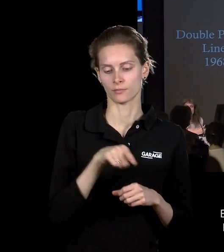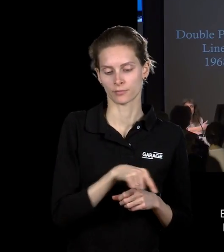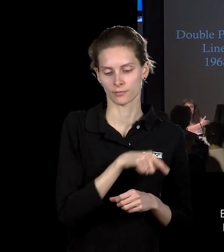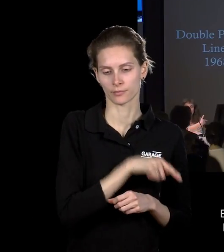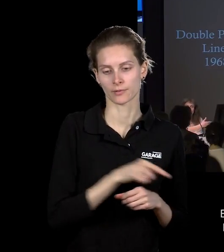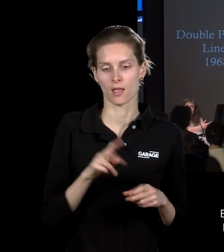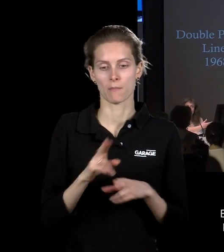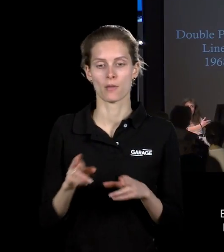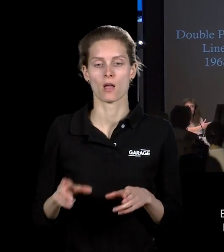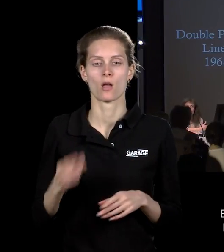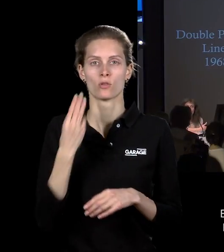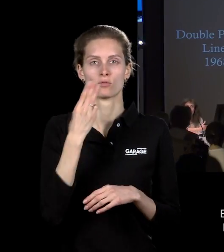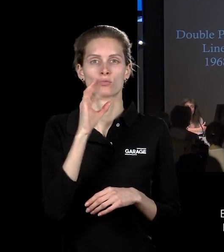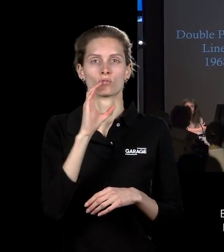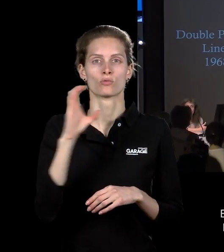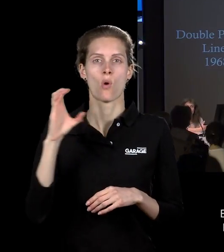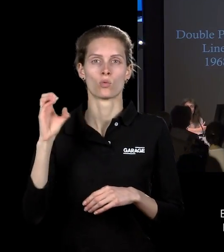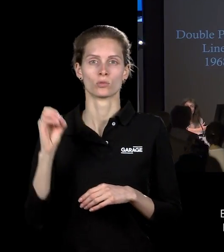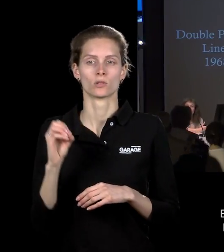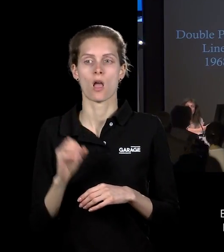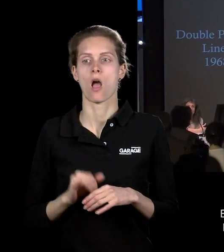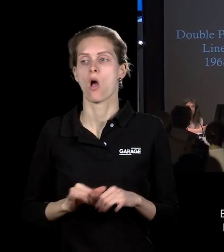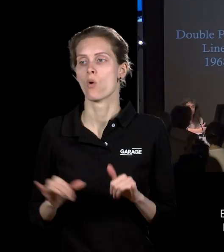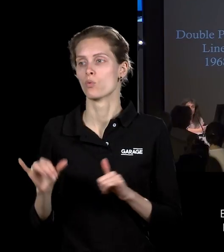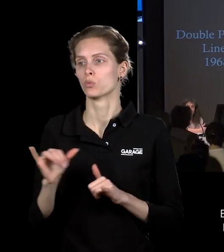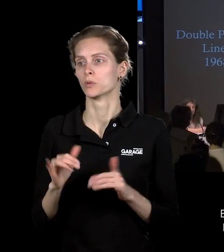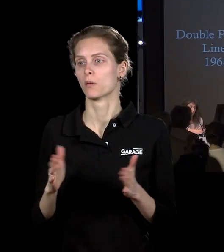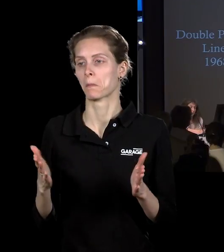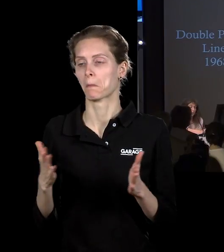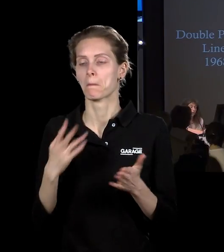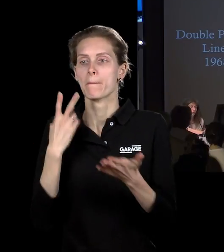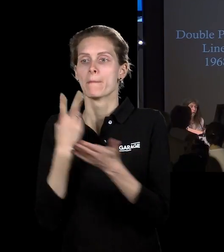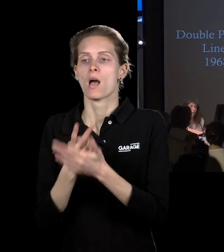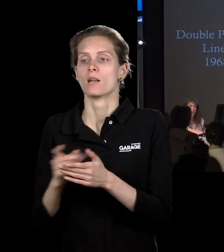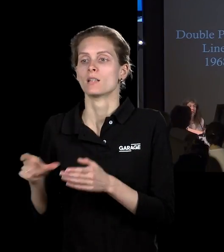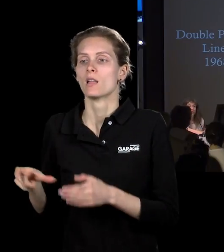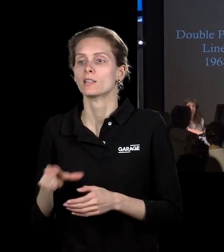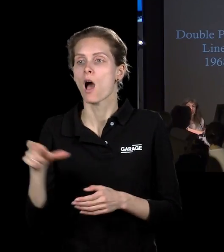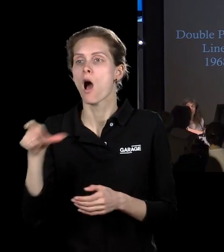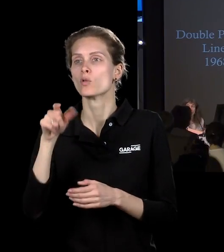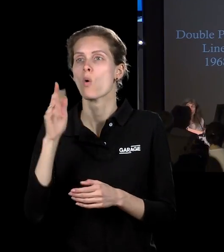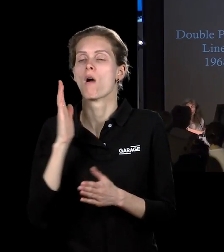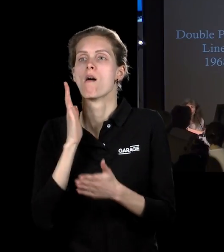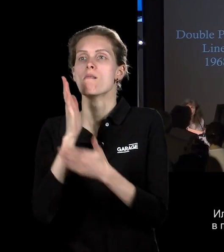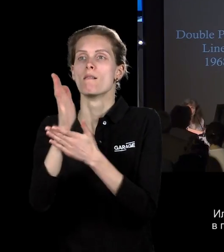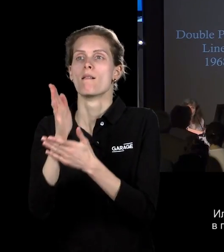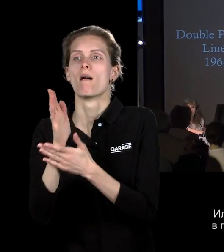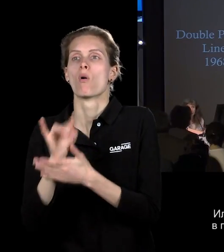никуда, действительно, такая разметка посреди пустыни, показывающая дорогу, которая никуда не ведет.